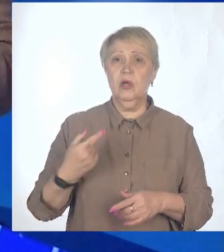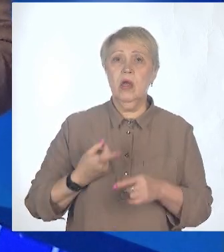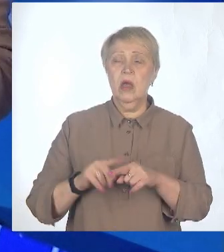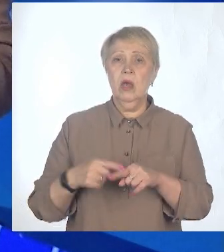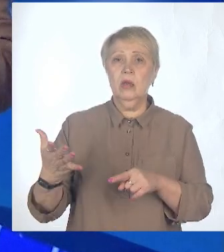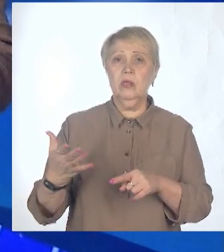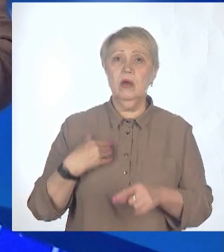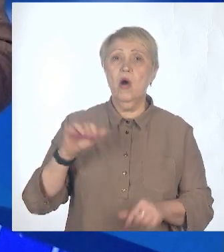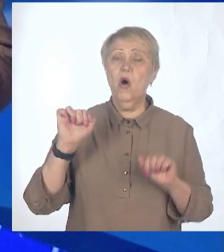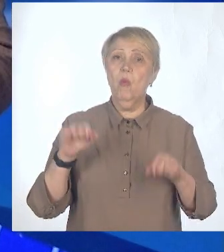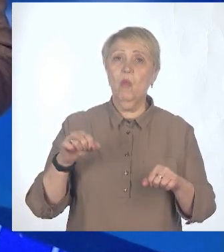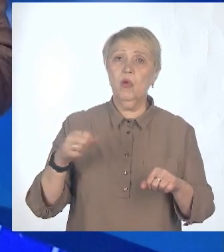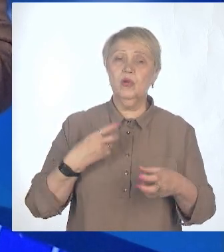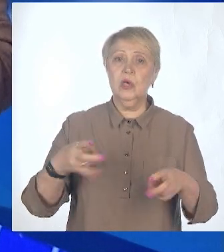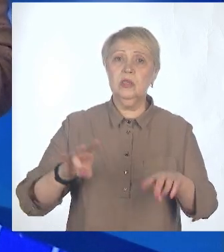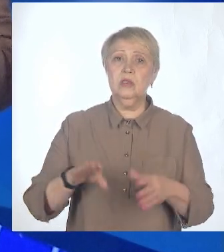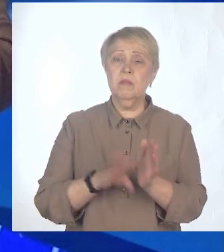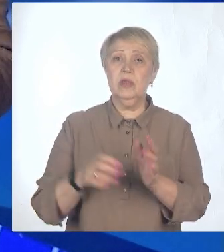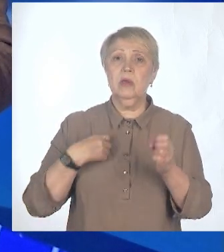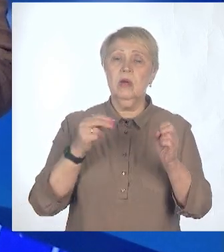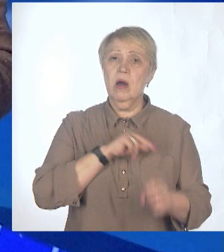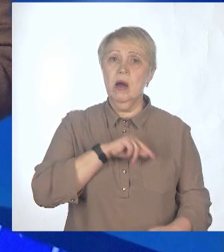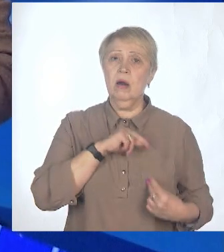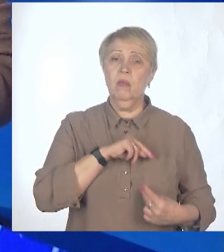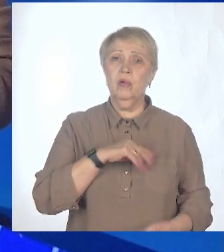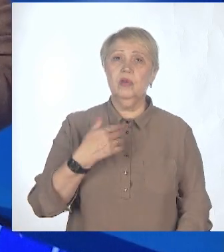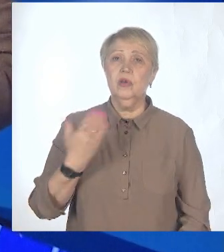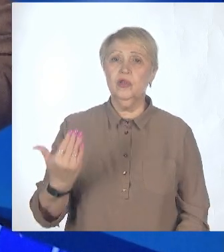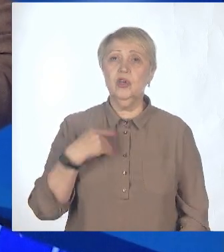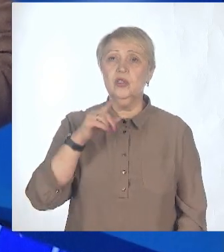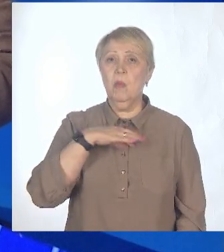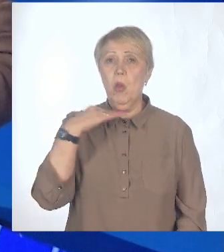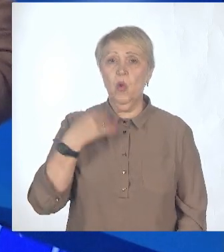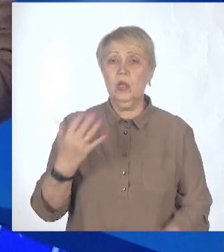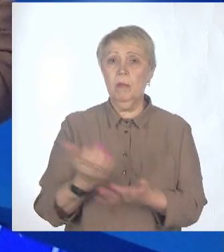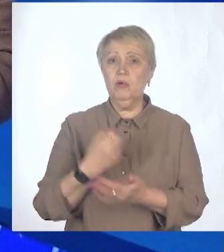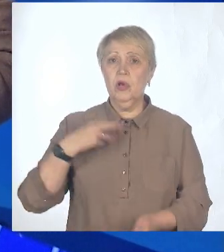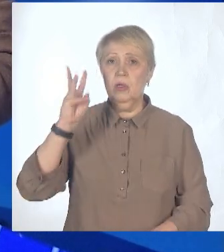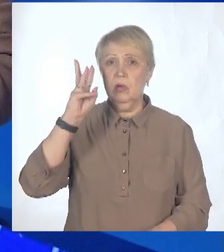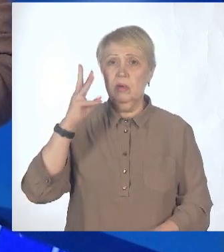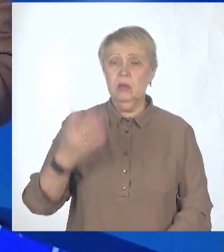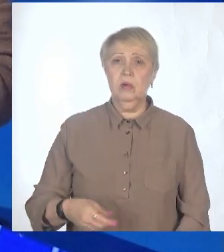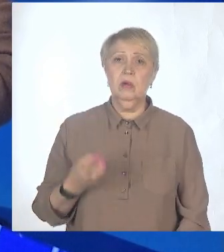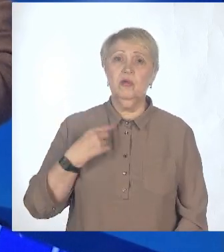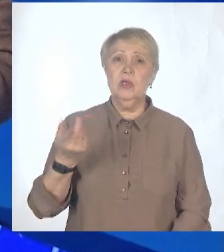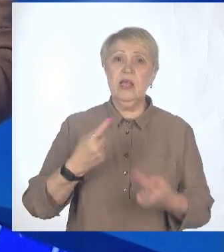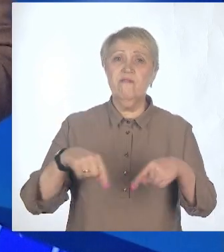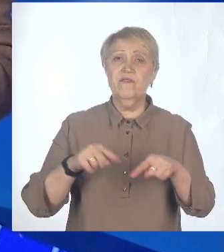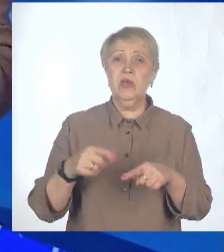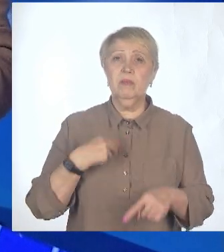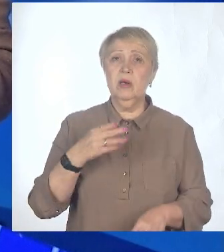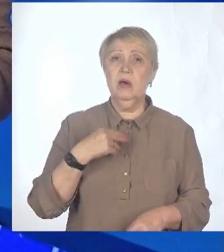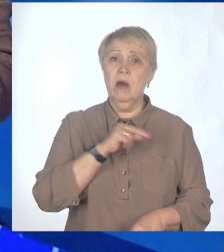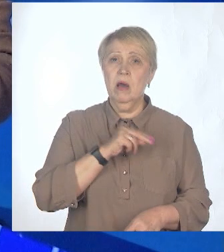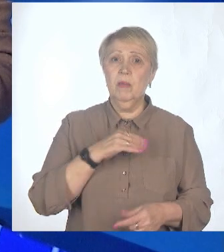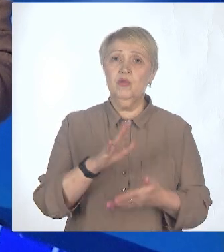пока, могут остаться без работы. Пока многие получают зарплату, а фирмы не сжигают мосты окончательно. Как будет на самом